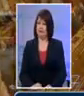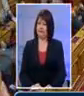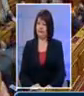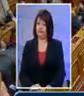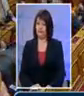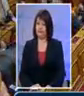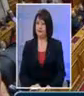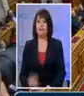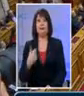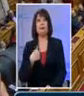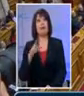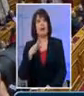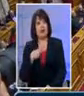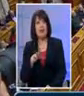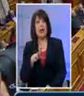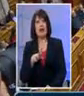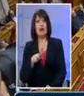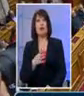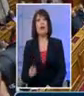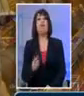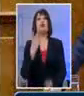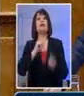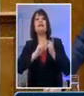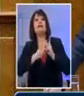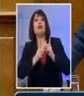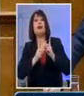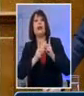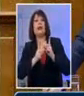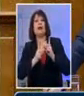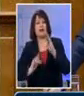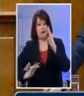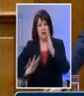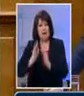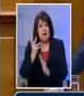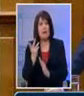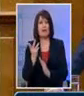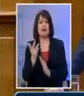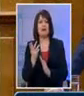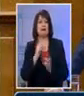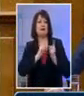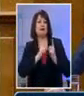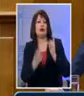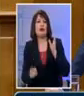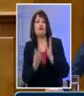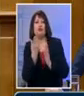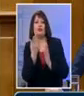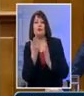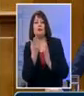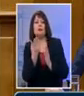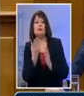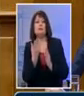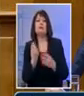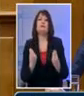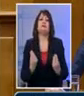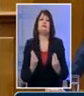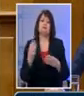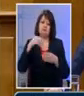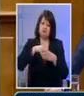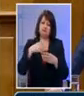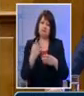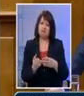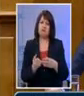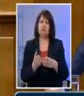Αλλά θέλουμε μια νέα συμφωνία για την ανάπτυξη. Μια νέα συμφωνία που δεν μπορεί παρά να εμπεριέχει